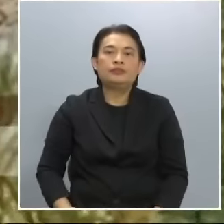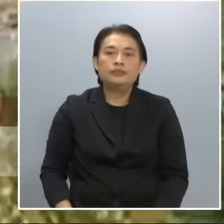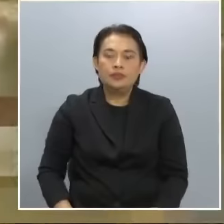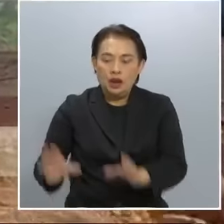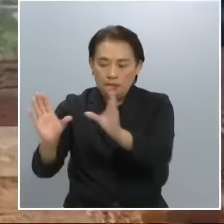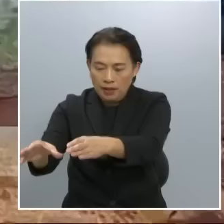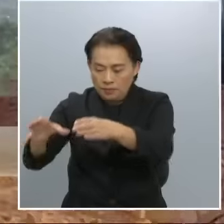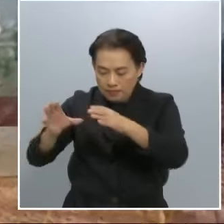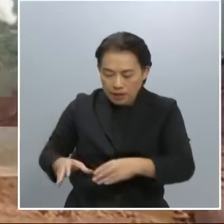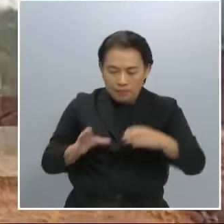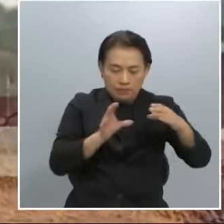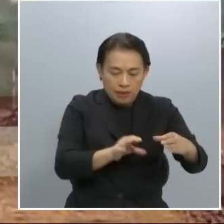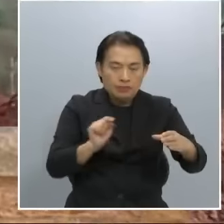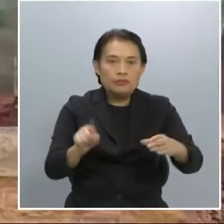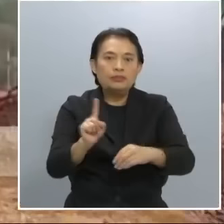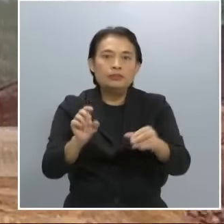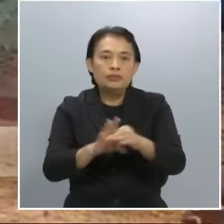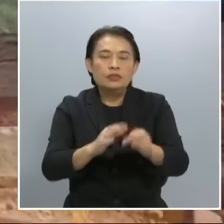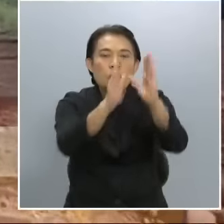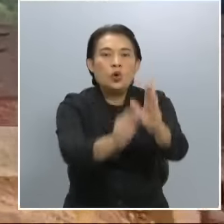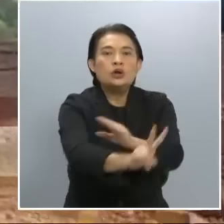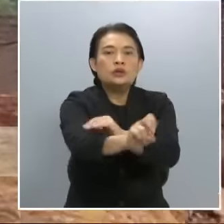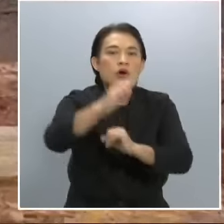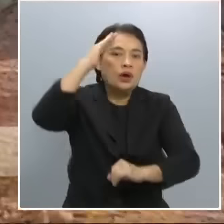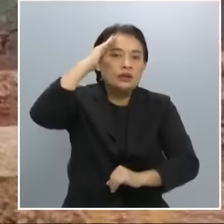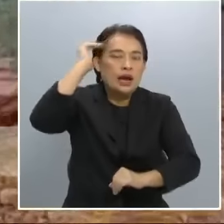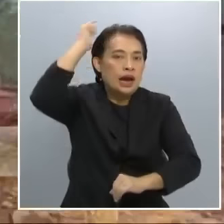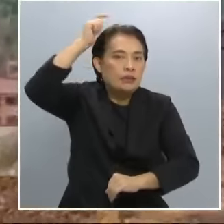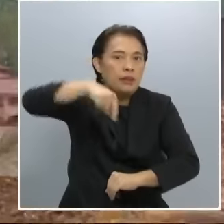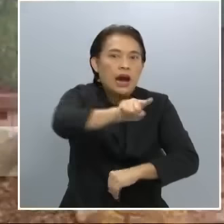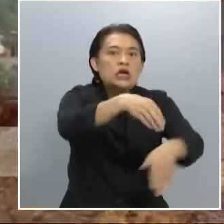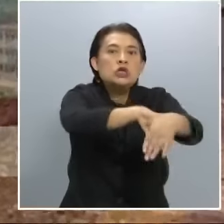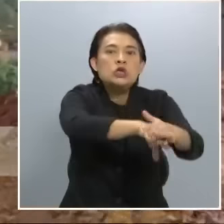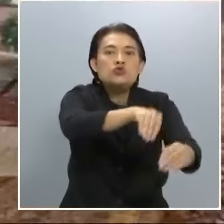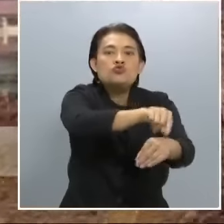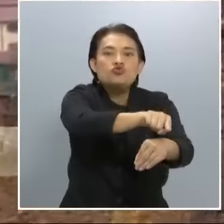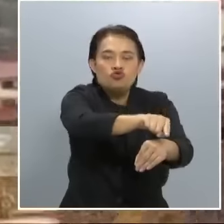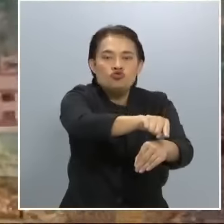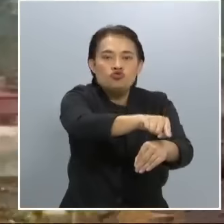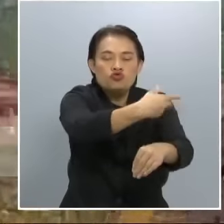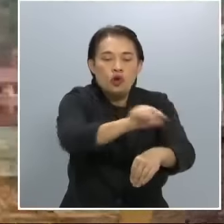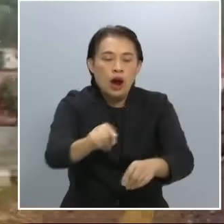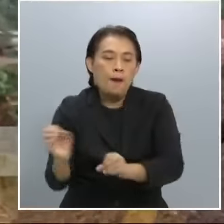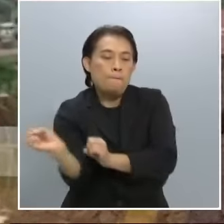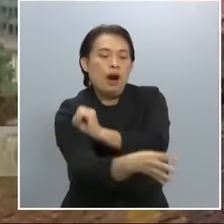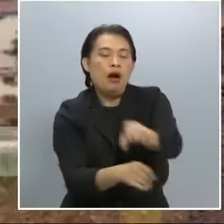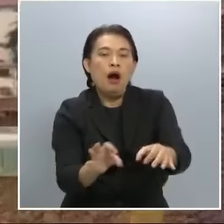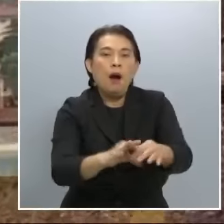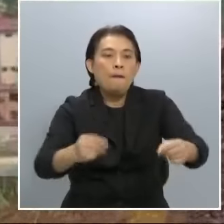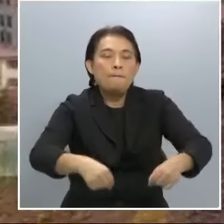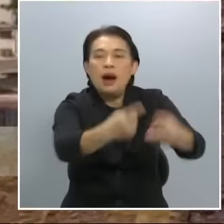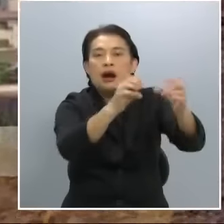ารรัฐบาลกองทัพเมียนมา กว่า200คนซึ่งได้หลบหนีออกมาจากค่ายผาซองกองพัน